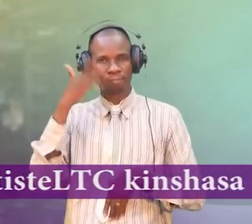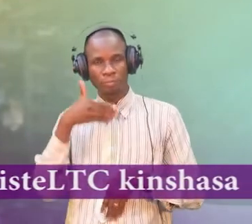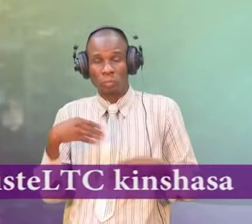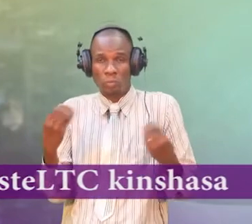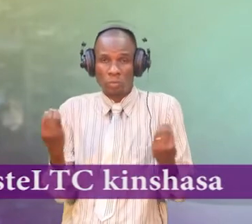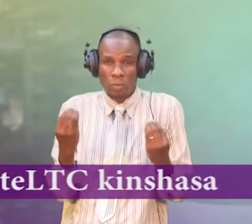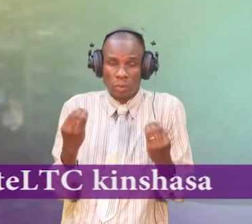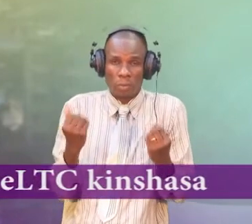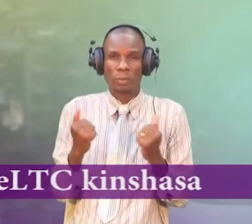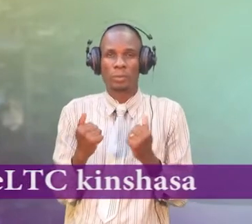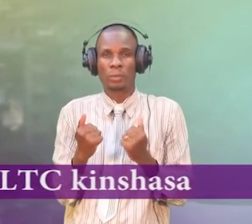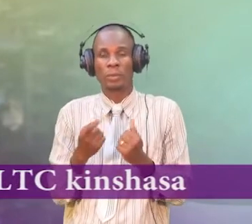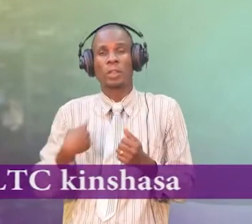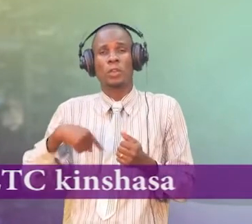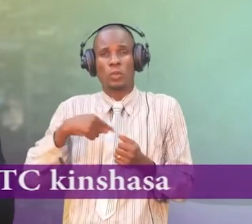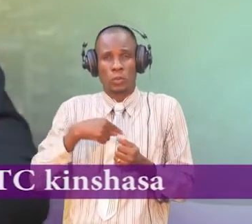ya bomoto na biso.